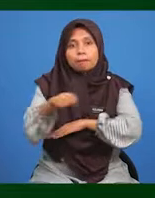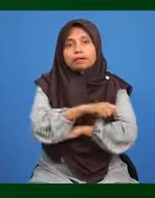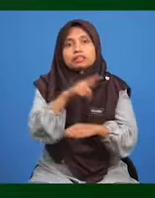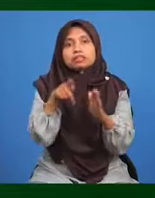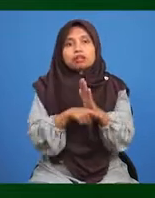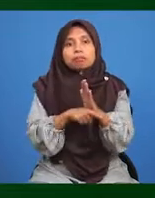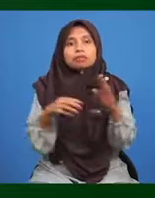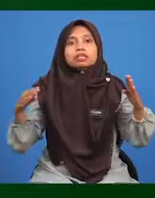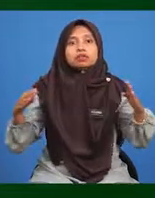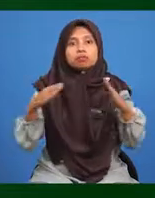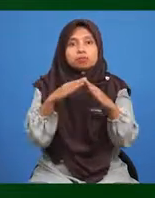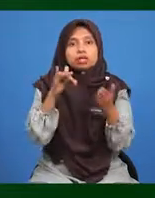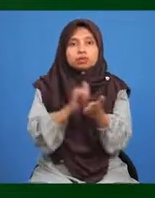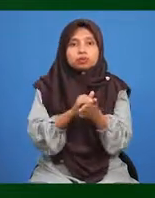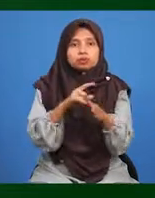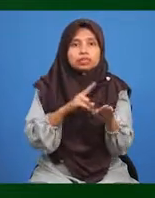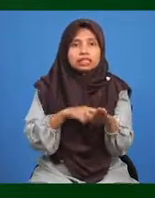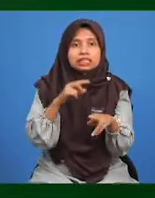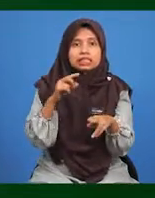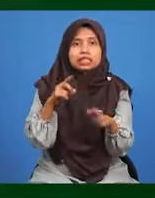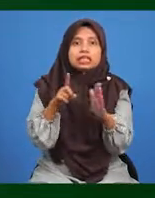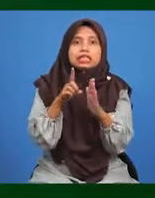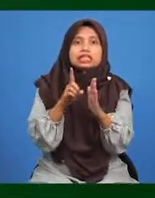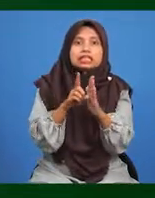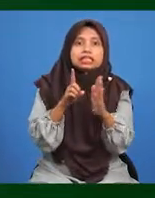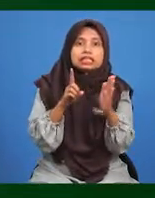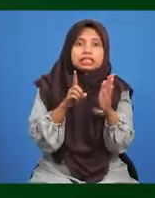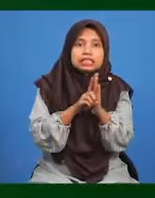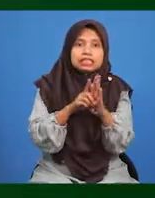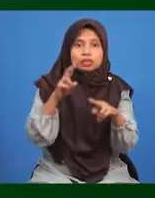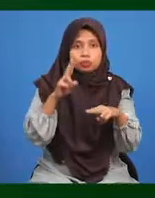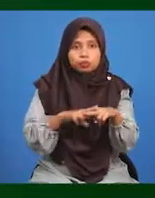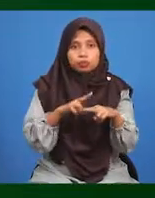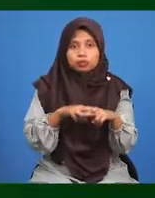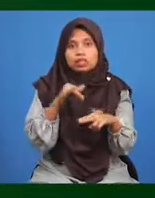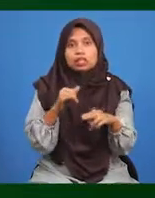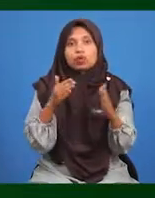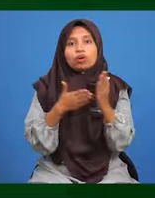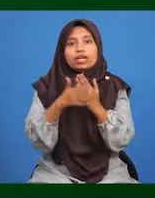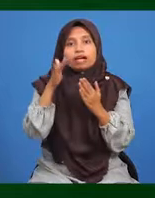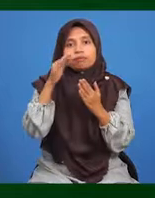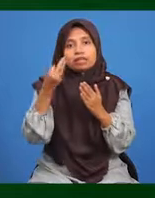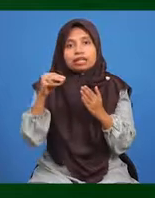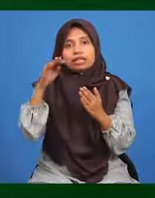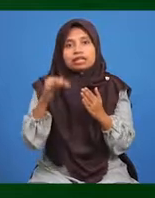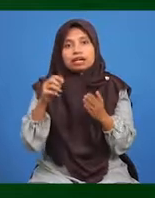perumahan itu diduduki oleh mereka yang kaya raya sahaja.